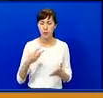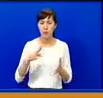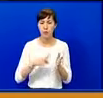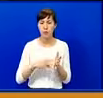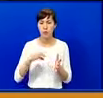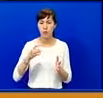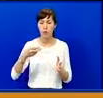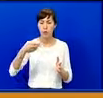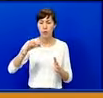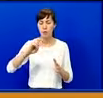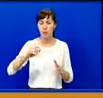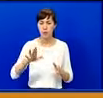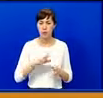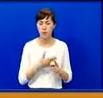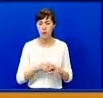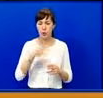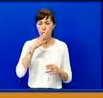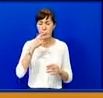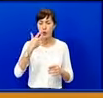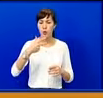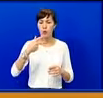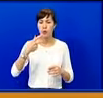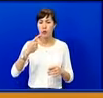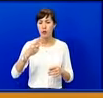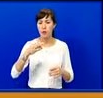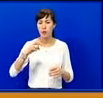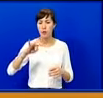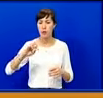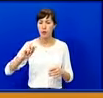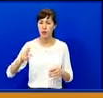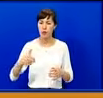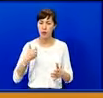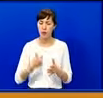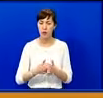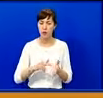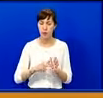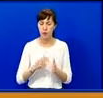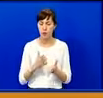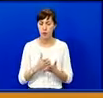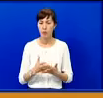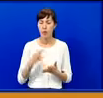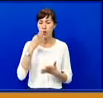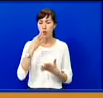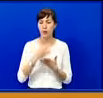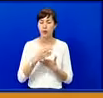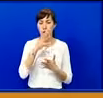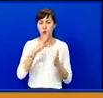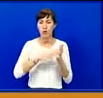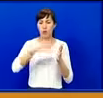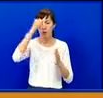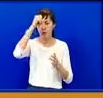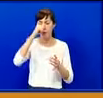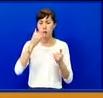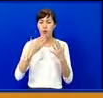теңге болатын, ал биыл біз соны 38 миллиард теңгеге жеткіземіз деп жоспарлап отырмыз. Есепті кезеңде 9 айда